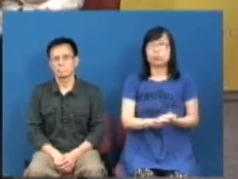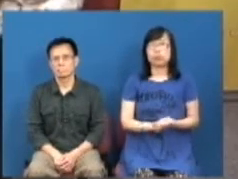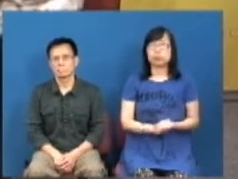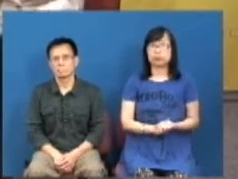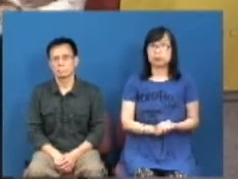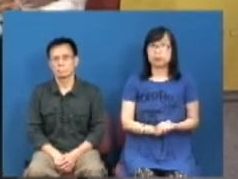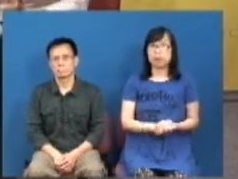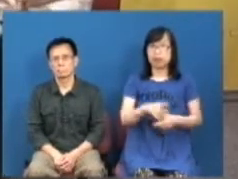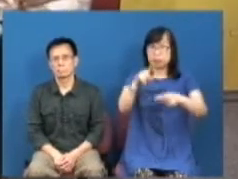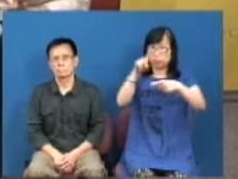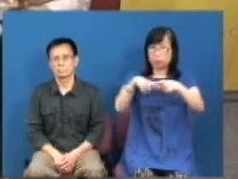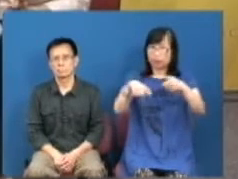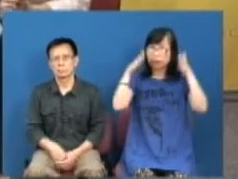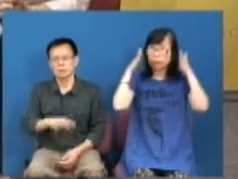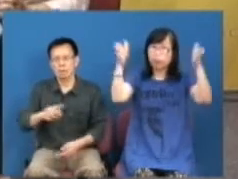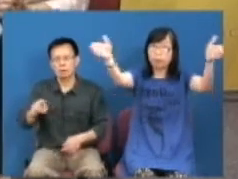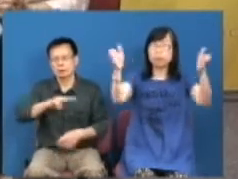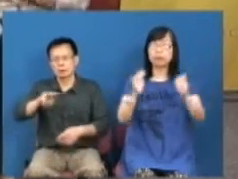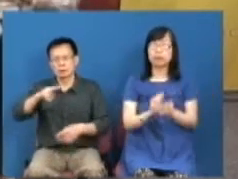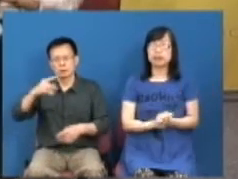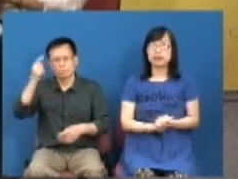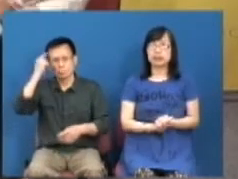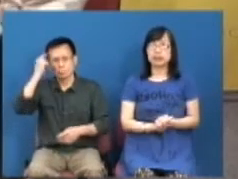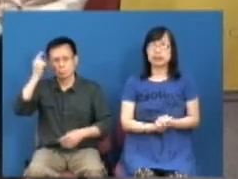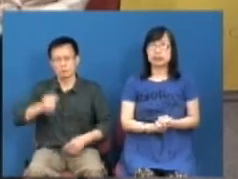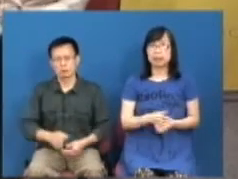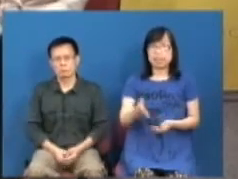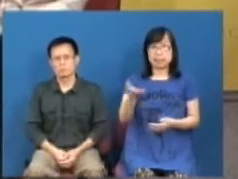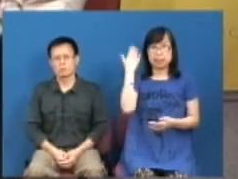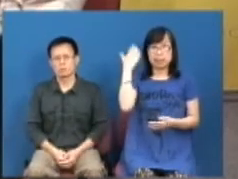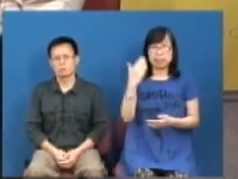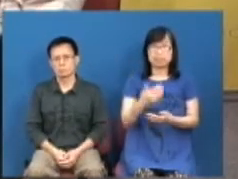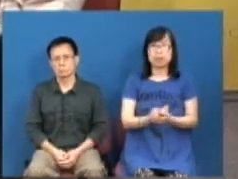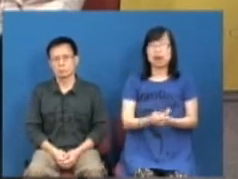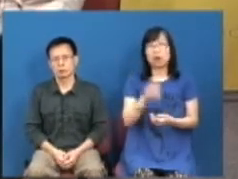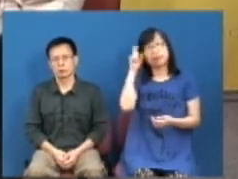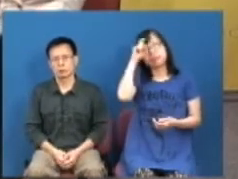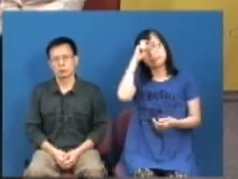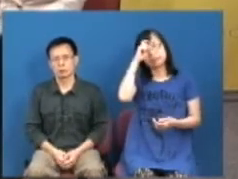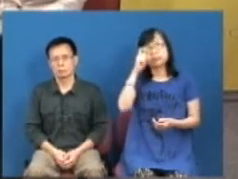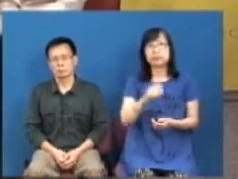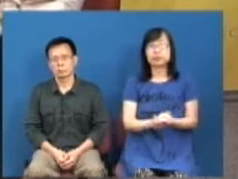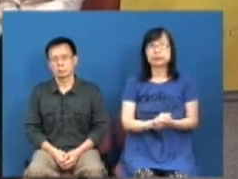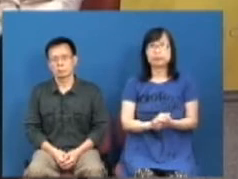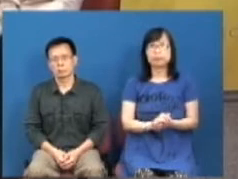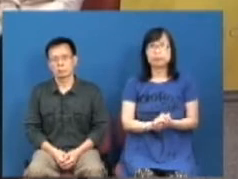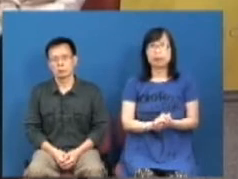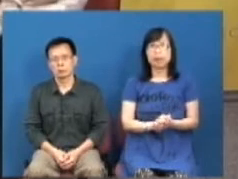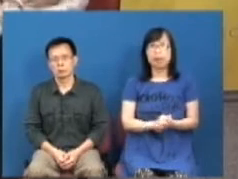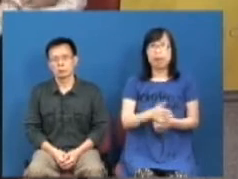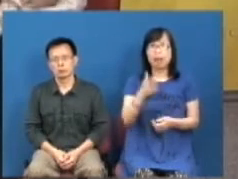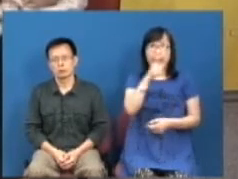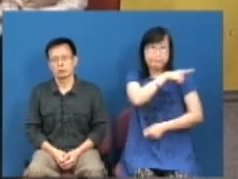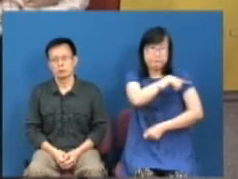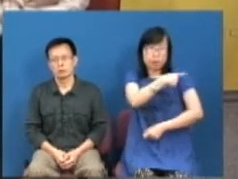即是大的方向了， 大家都有共識的了， 咁甚或話早前我記得徐嘉臣博士